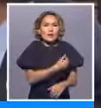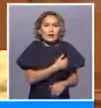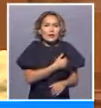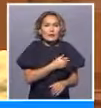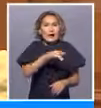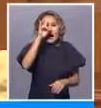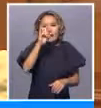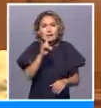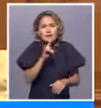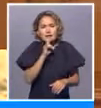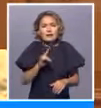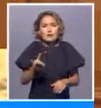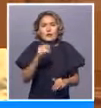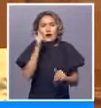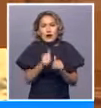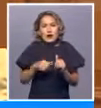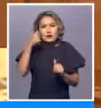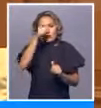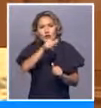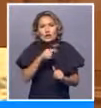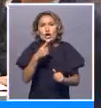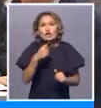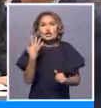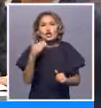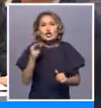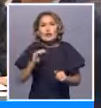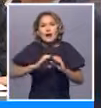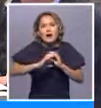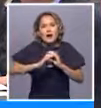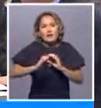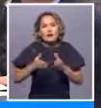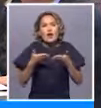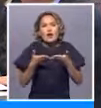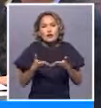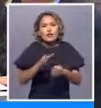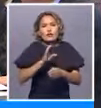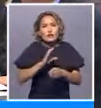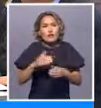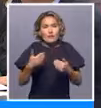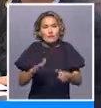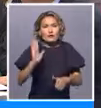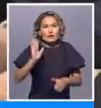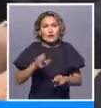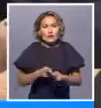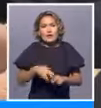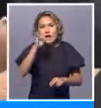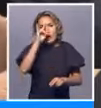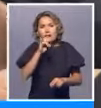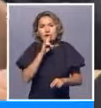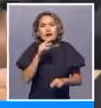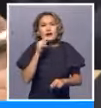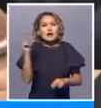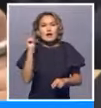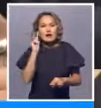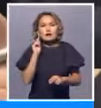айлақ арқылы жыл сайын 150 мың контейнер жүк өткізе алады. Ал 2020 жылға қарай айлақ-Қытай арқылы жылына 30 миллион тонна